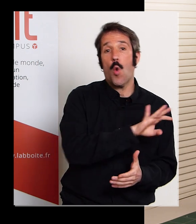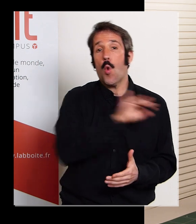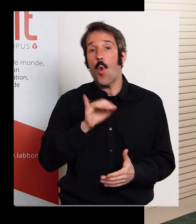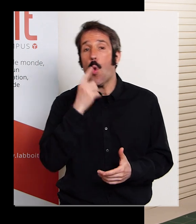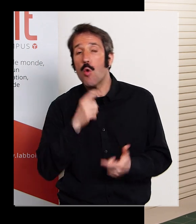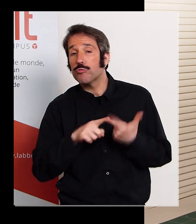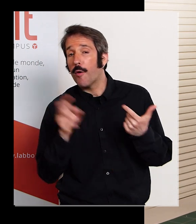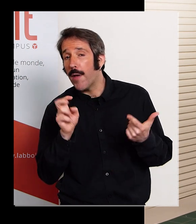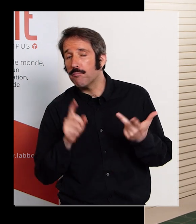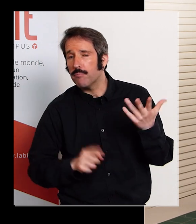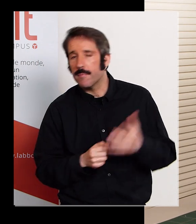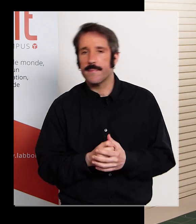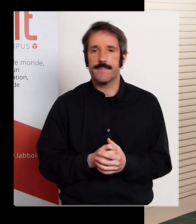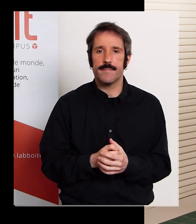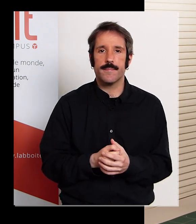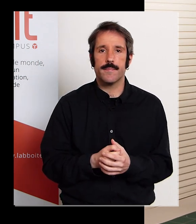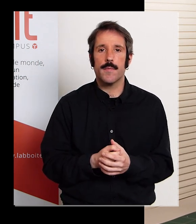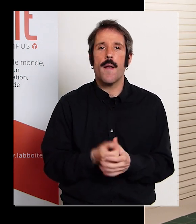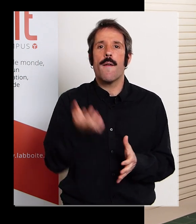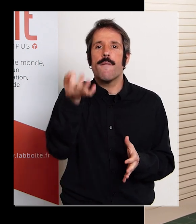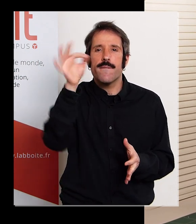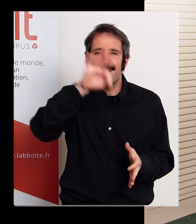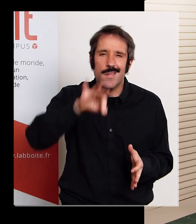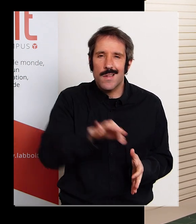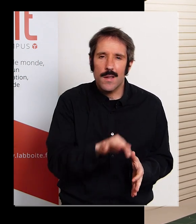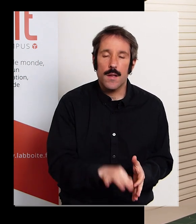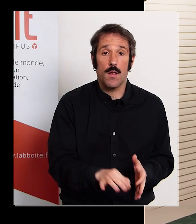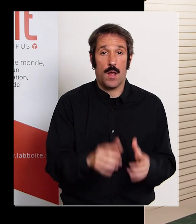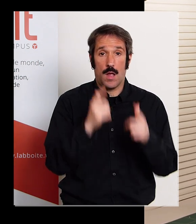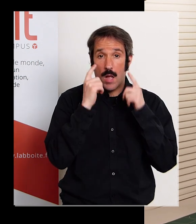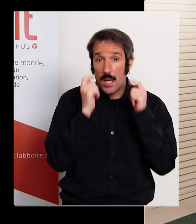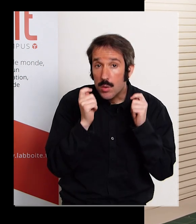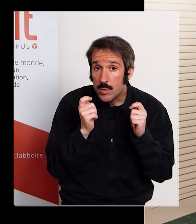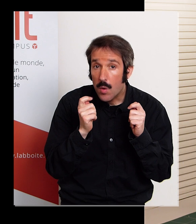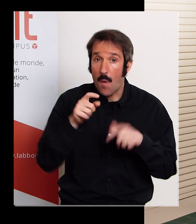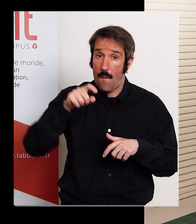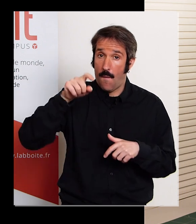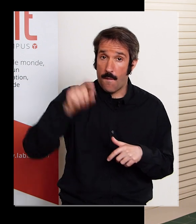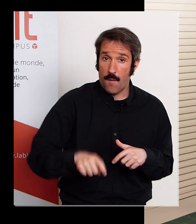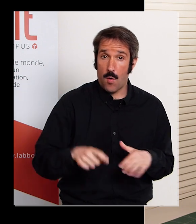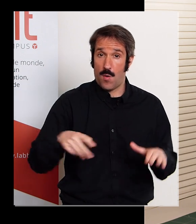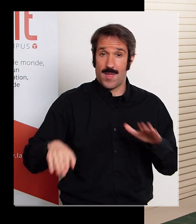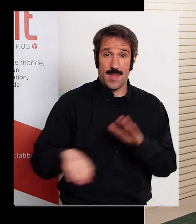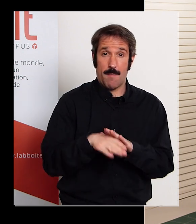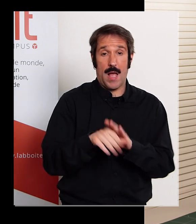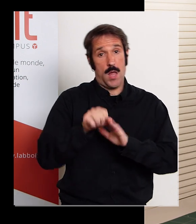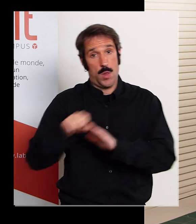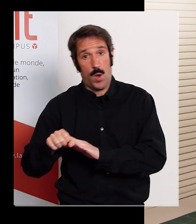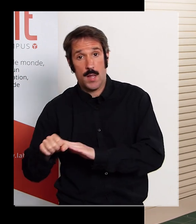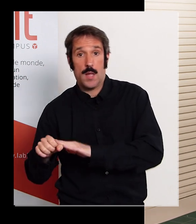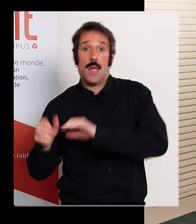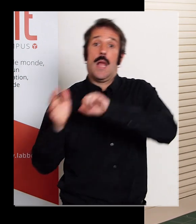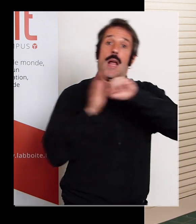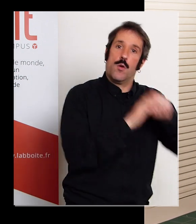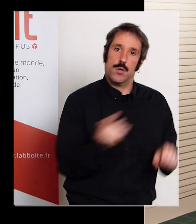précédemment, du bleu, rouge, jaune et vert. Pour enfiler, soyez toujours prévoyant, il faut toujours commencer